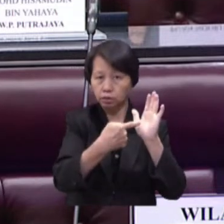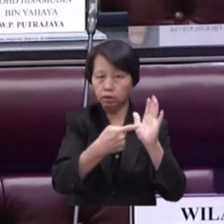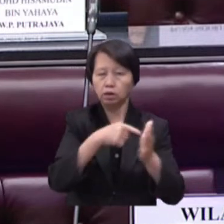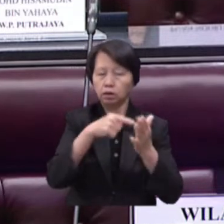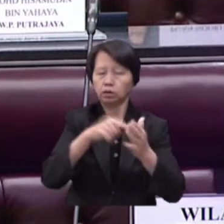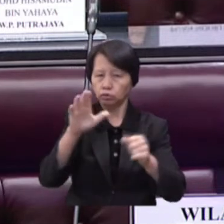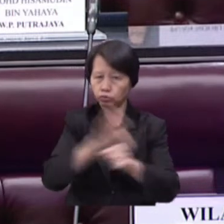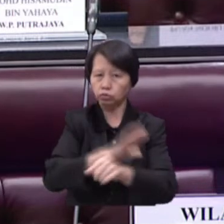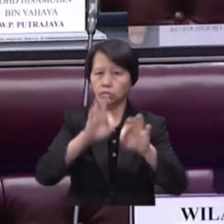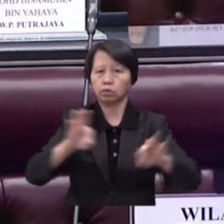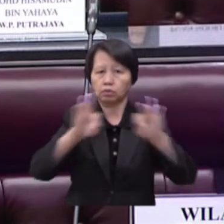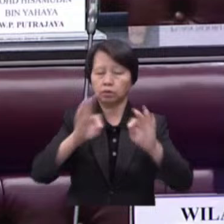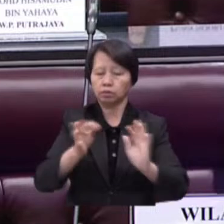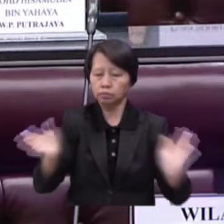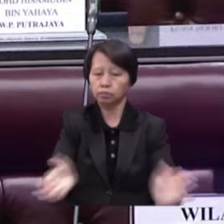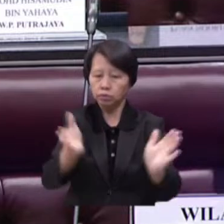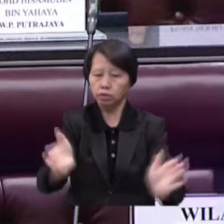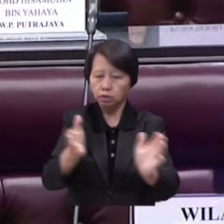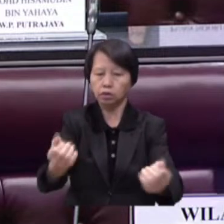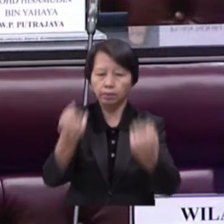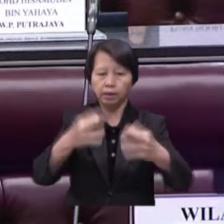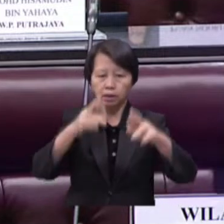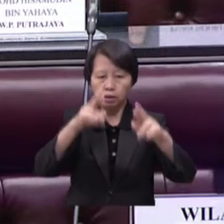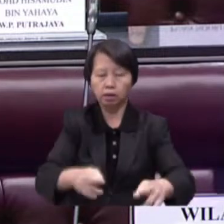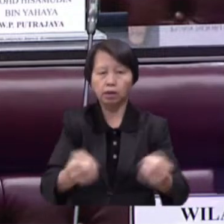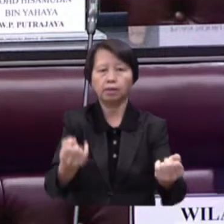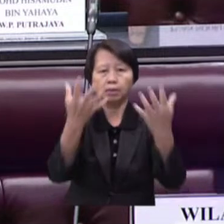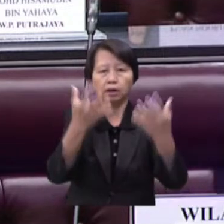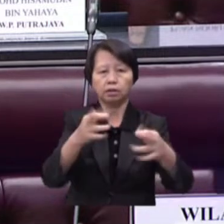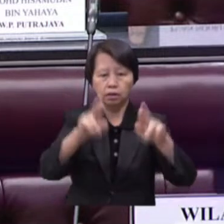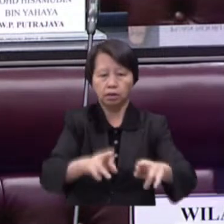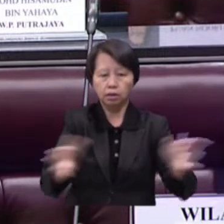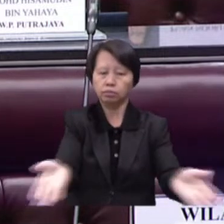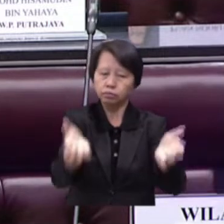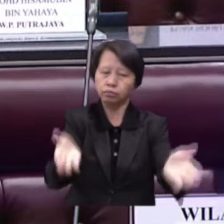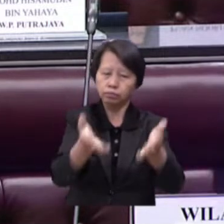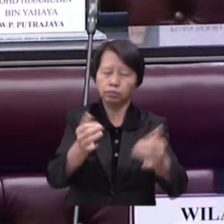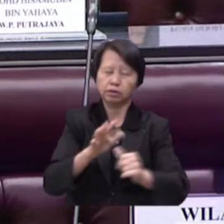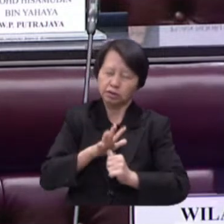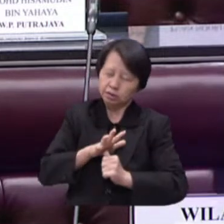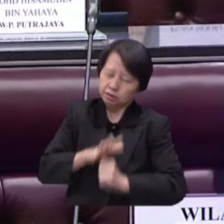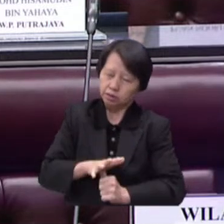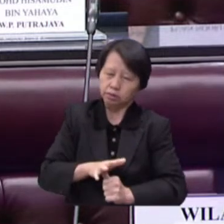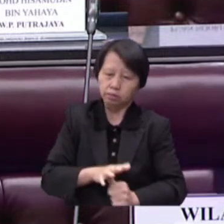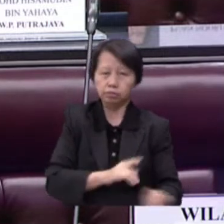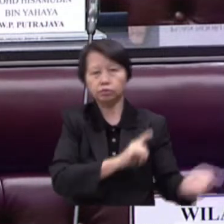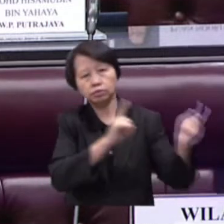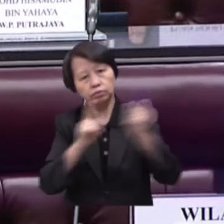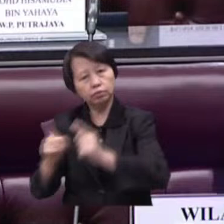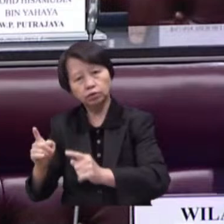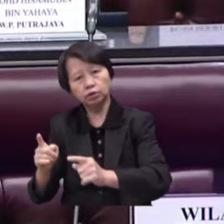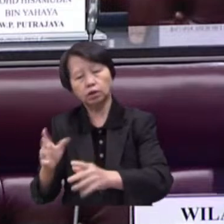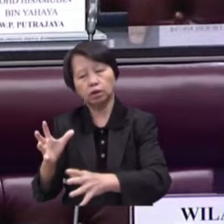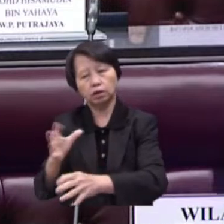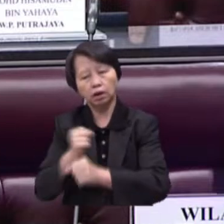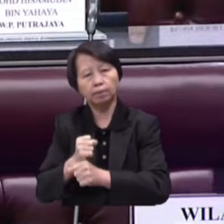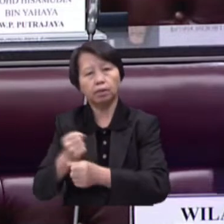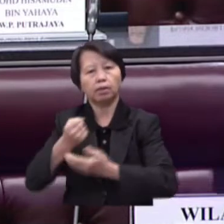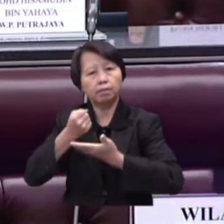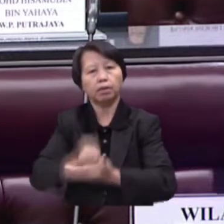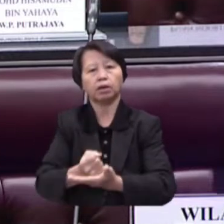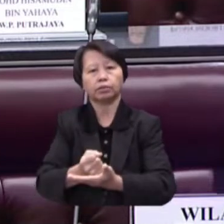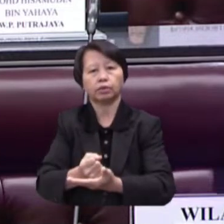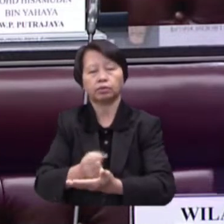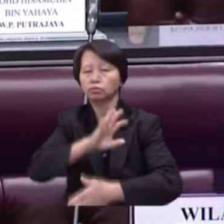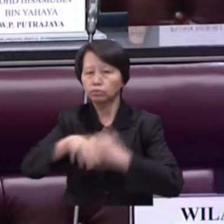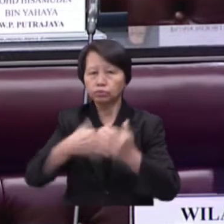cukup penting untuk menggalakan lebih lama Raya Lebih ramai Raya untuk yang tertekan untuk mendapatkan bantuan ke